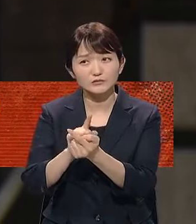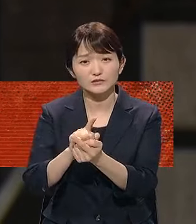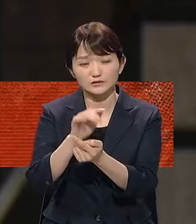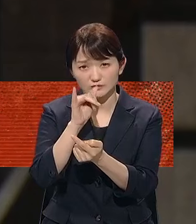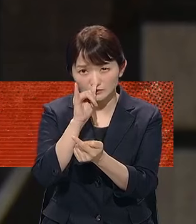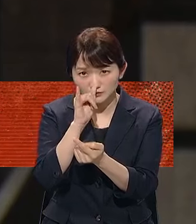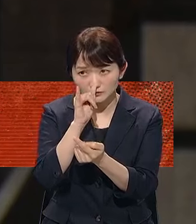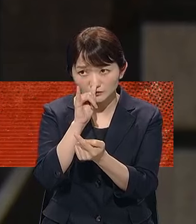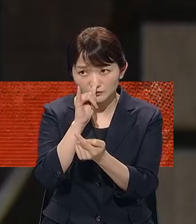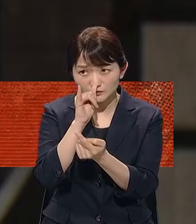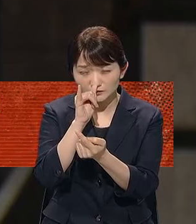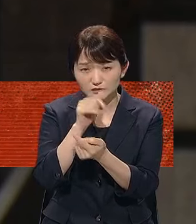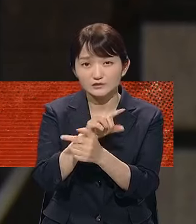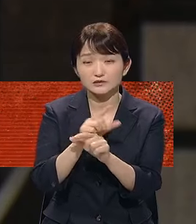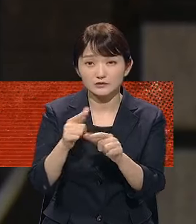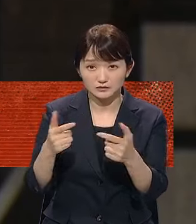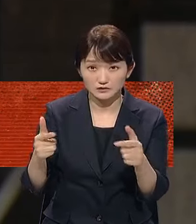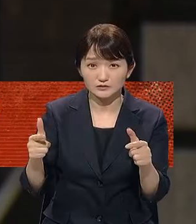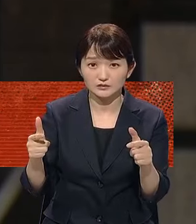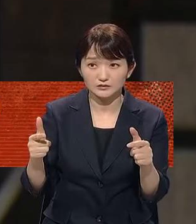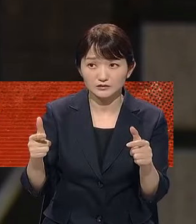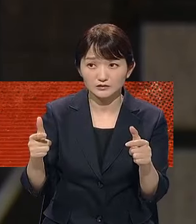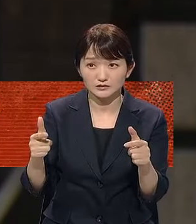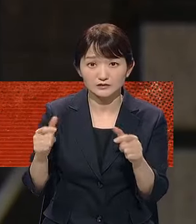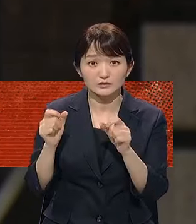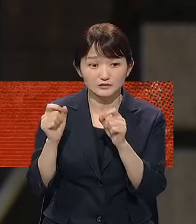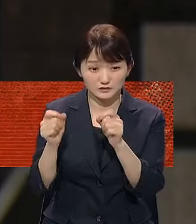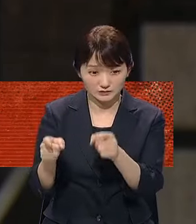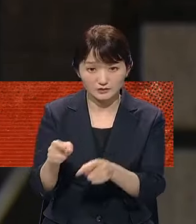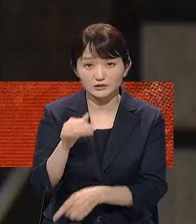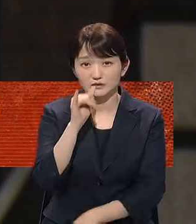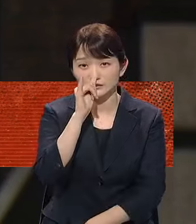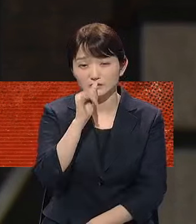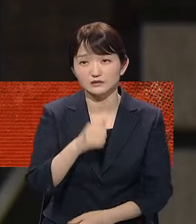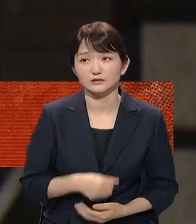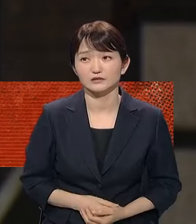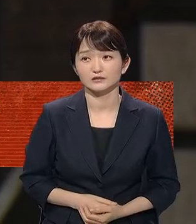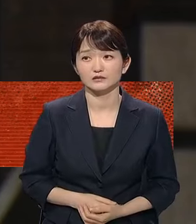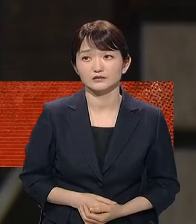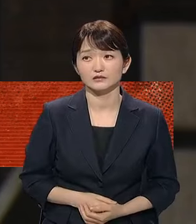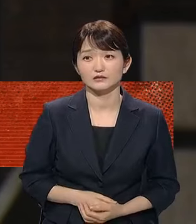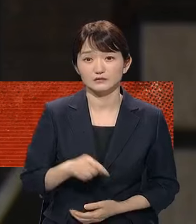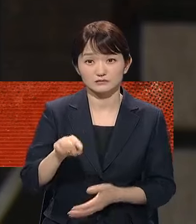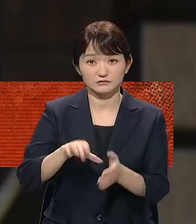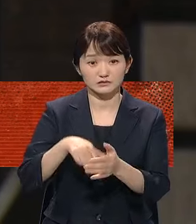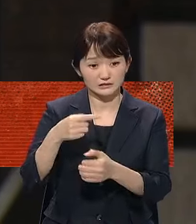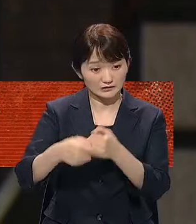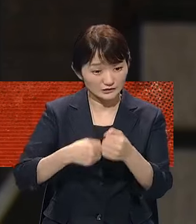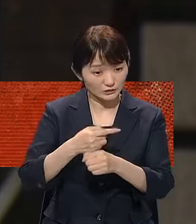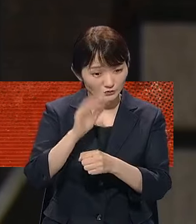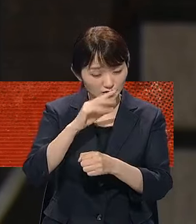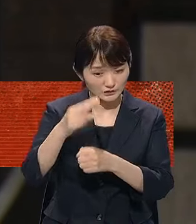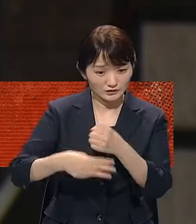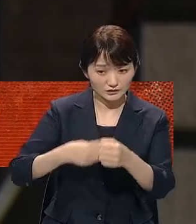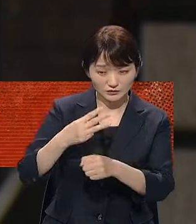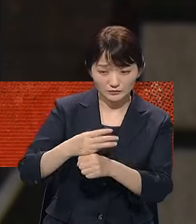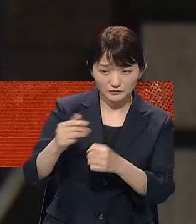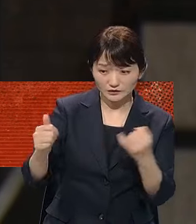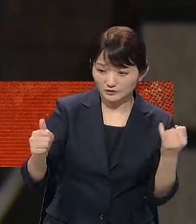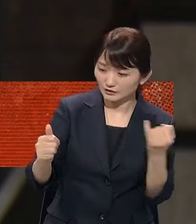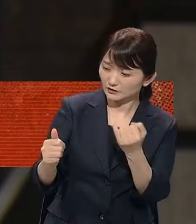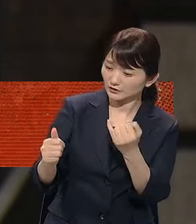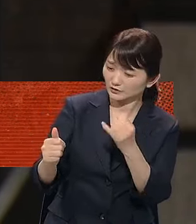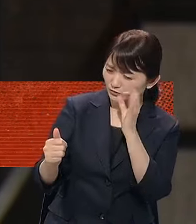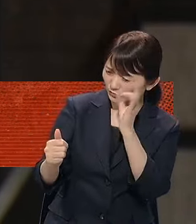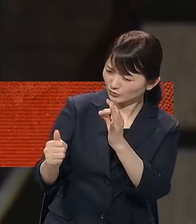있는 그런 그 여러 가지 어떤 기회들이 있을 텐데 그때는 1년이 아니고 3년도 옆에서 아내로서